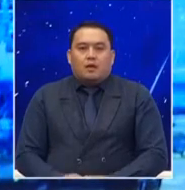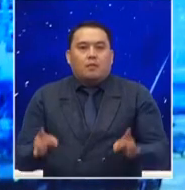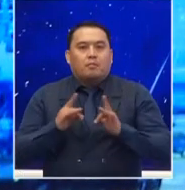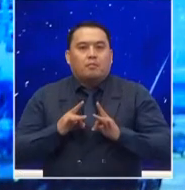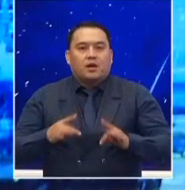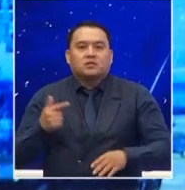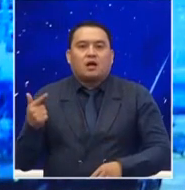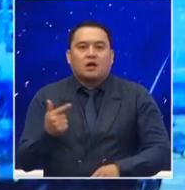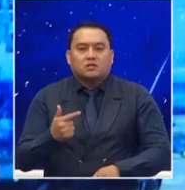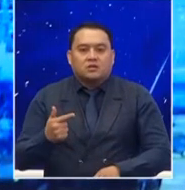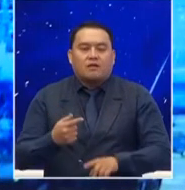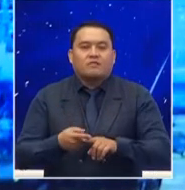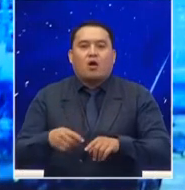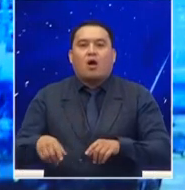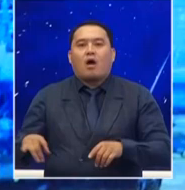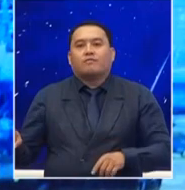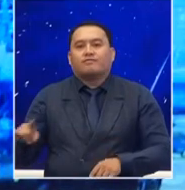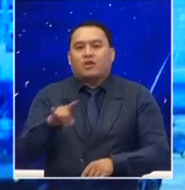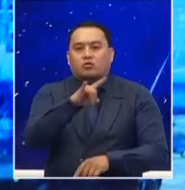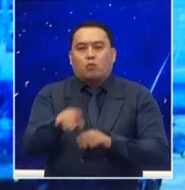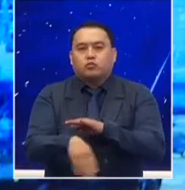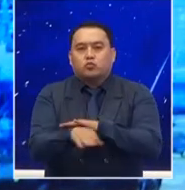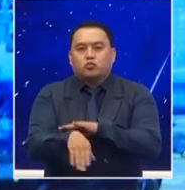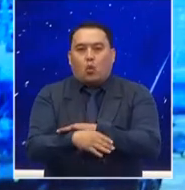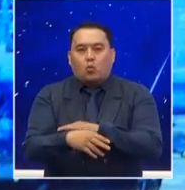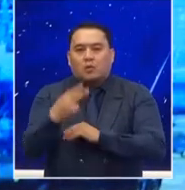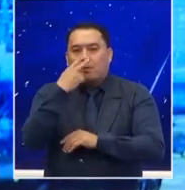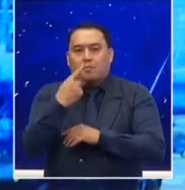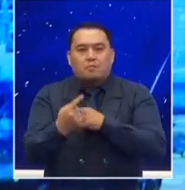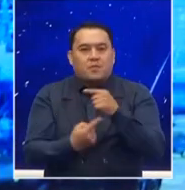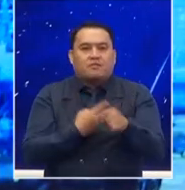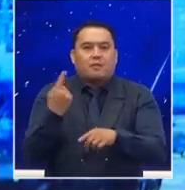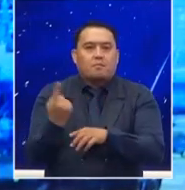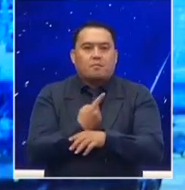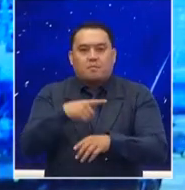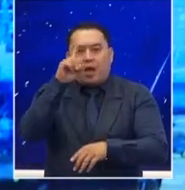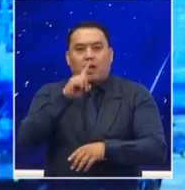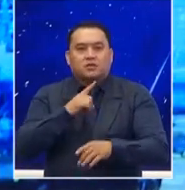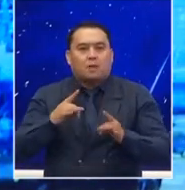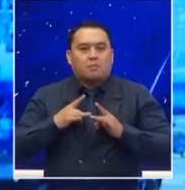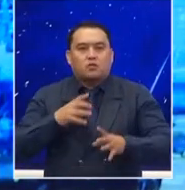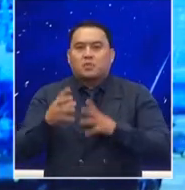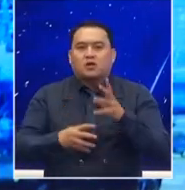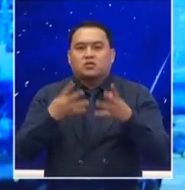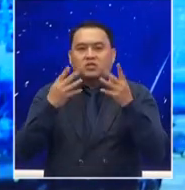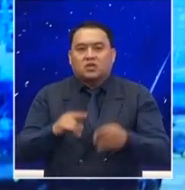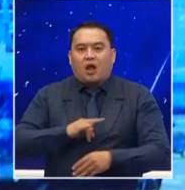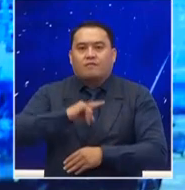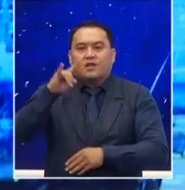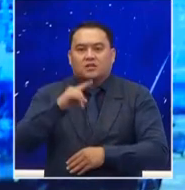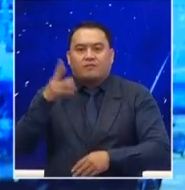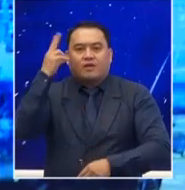Праздник гражданской авиации в пустом аэропорту. Традиционно в первом месяце зимы, когда отмечается Международный день